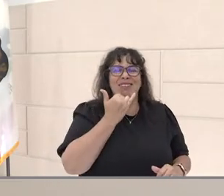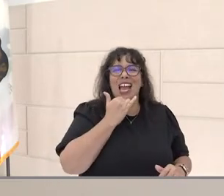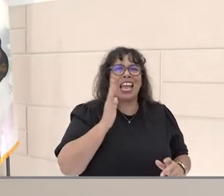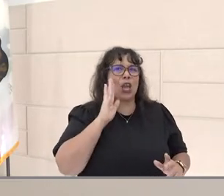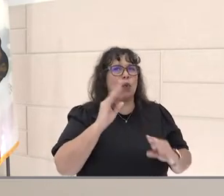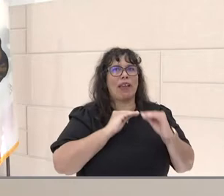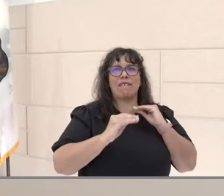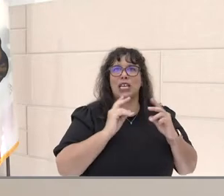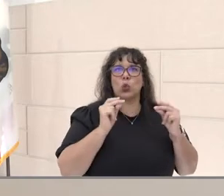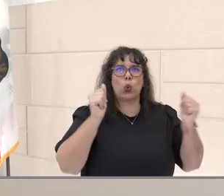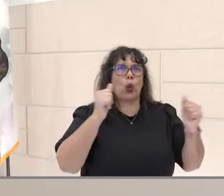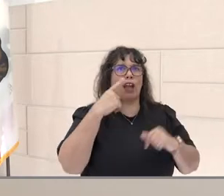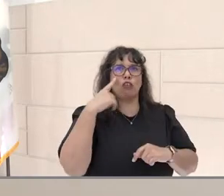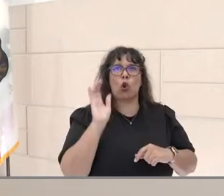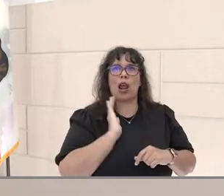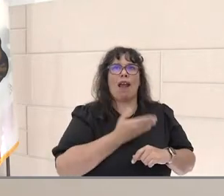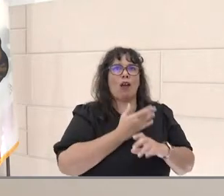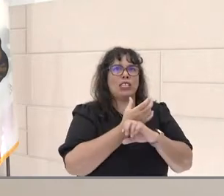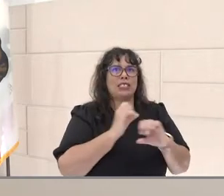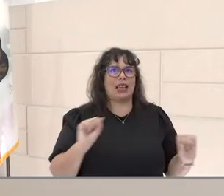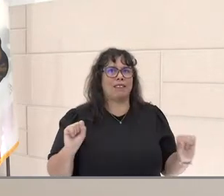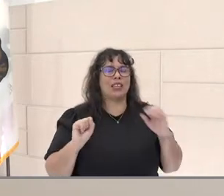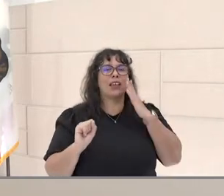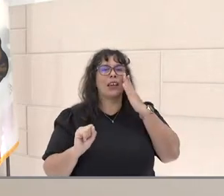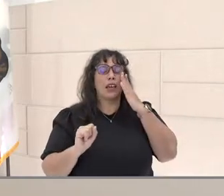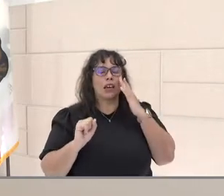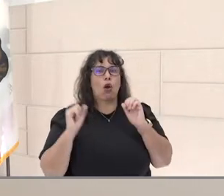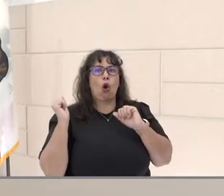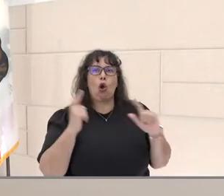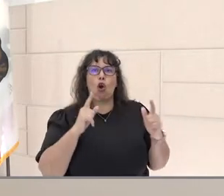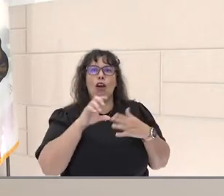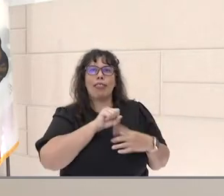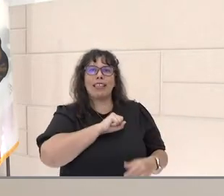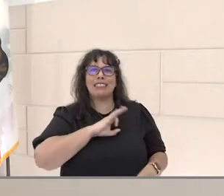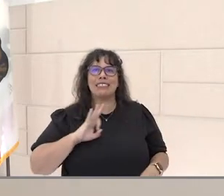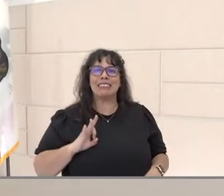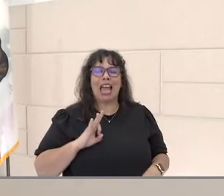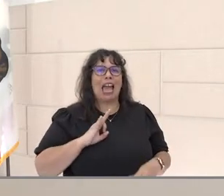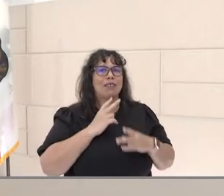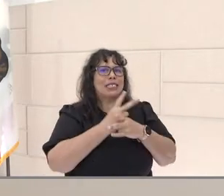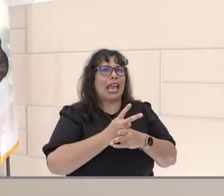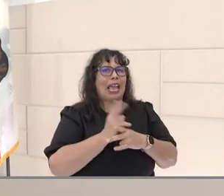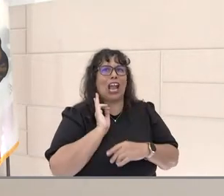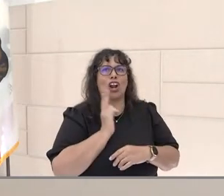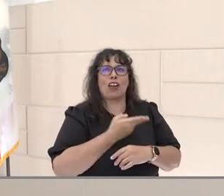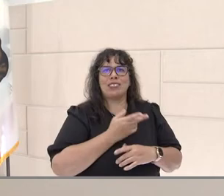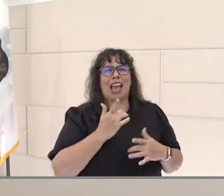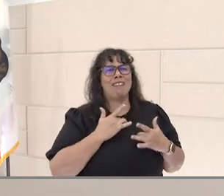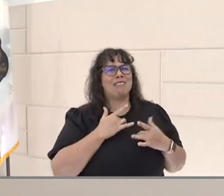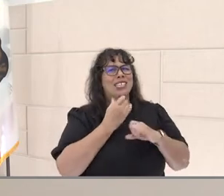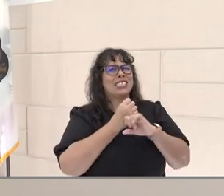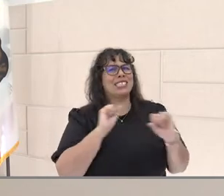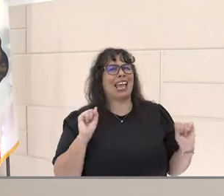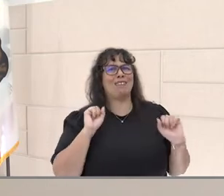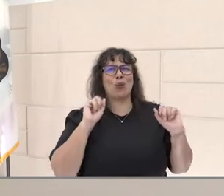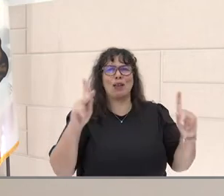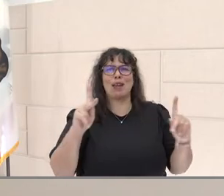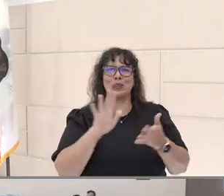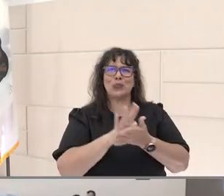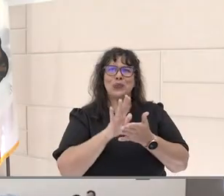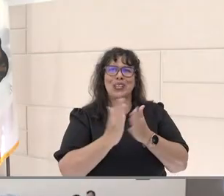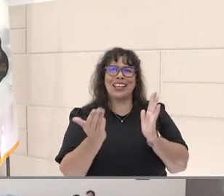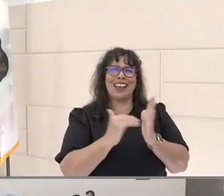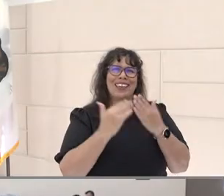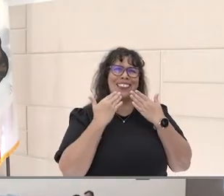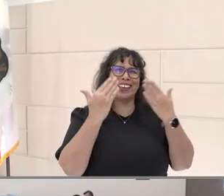ងអស់អ្វីដែលយើងធ្វើគឺរៀបចំដើម្បីគោលដៅជាសុវត្ថិភាពនៅពេលណាសិស្សត្រឡប់ចូលសាលារៀ